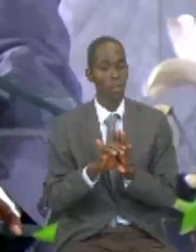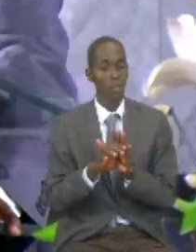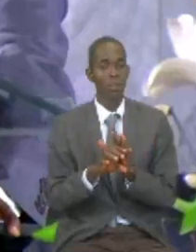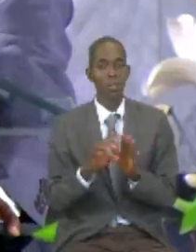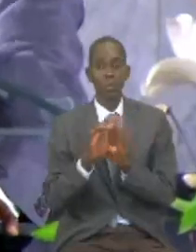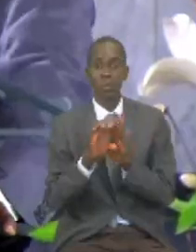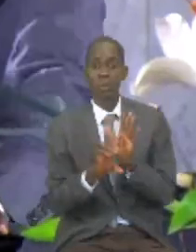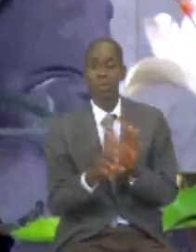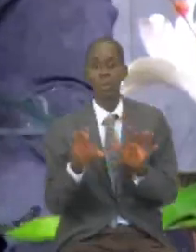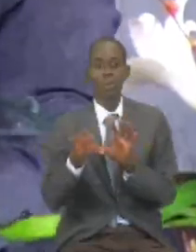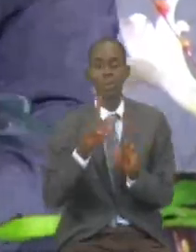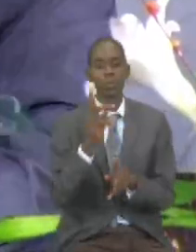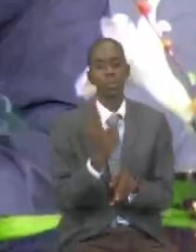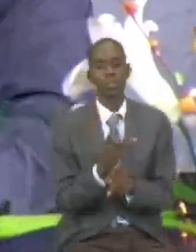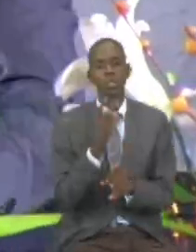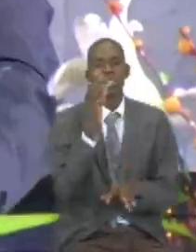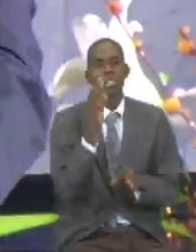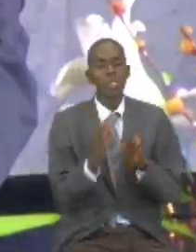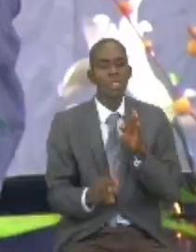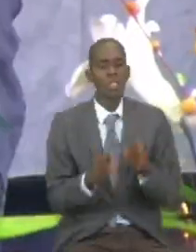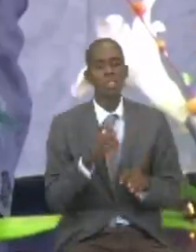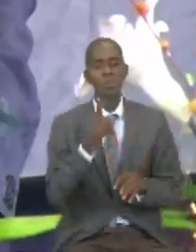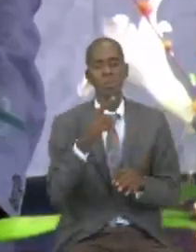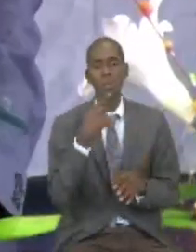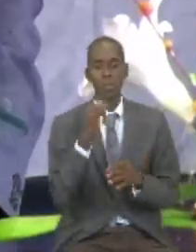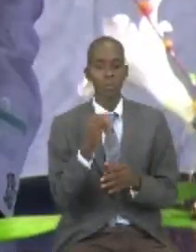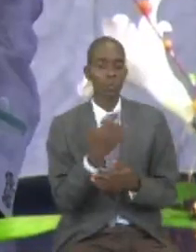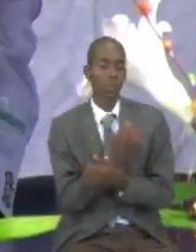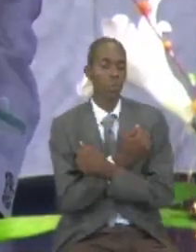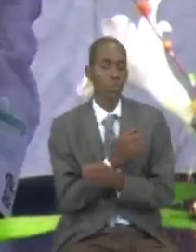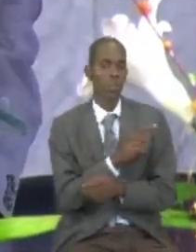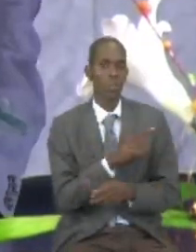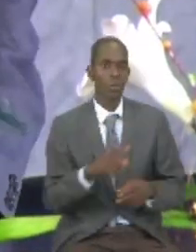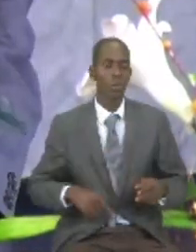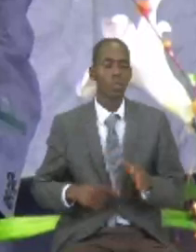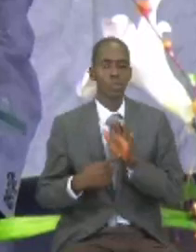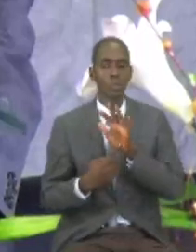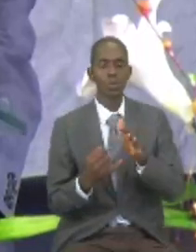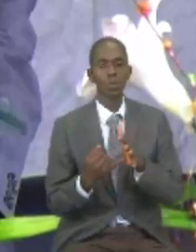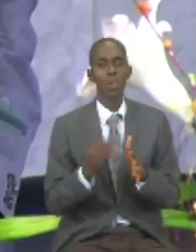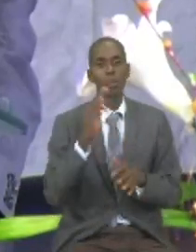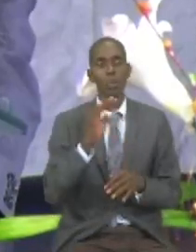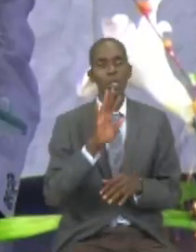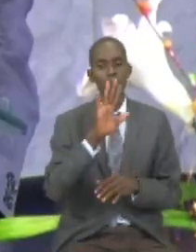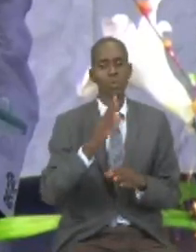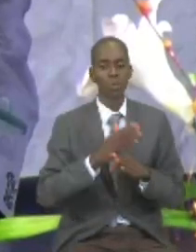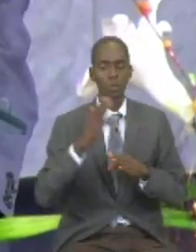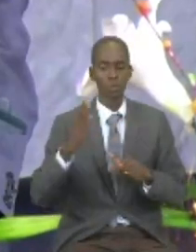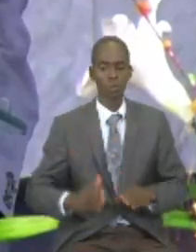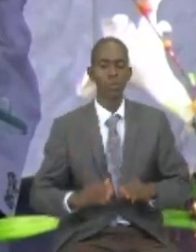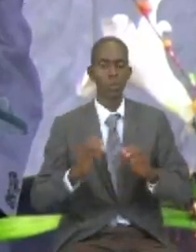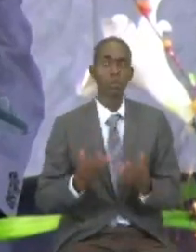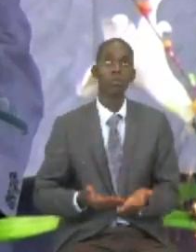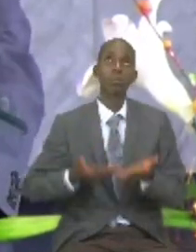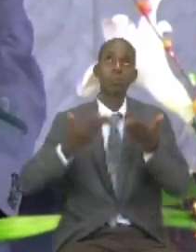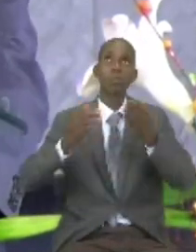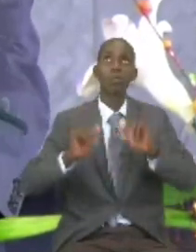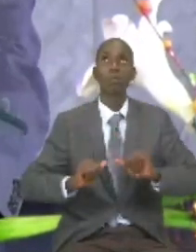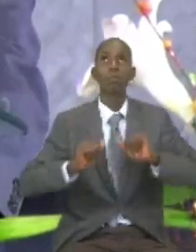tu dis que tu aimes le Seigneur, prouve-le par l'engagement total que tu as à lui. Si tu dis que tu aimes le Seigneur,